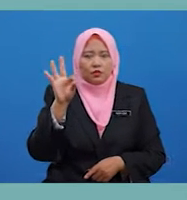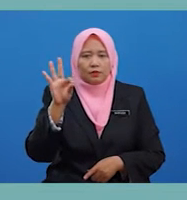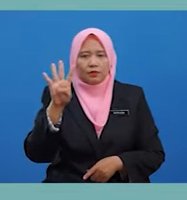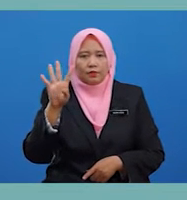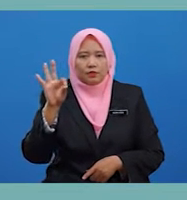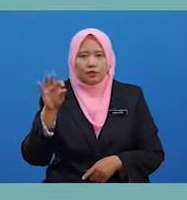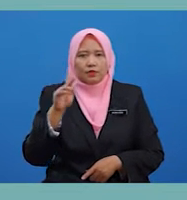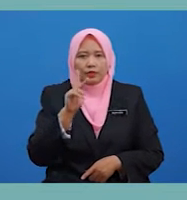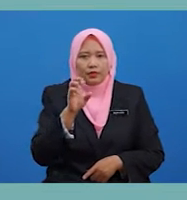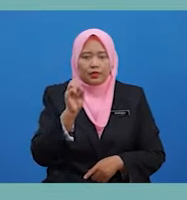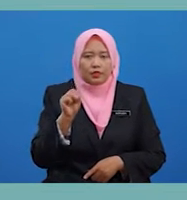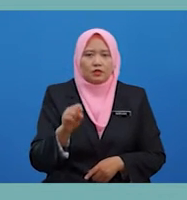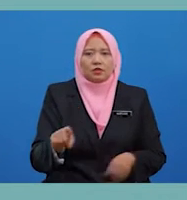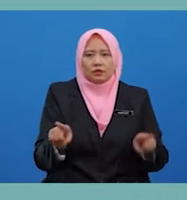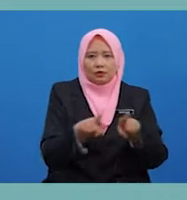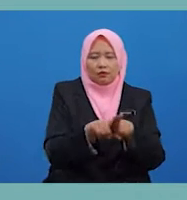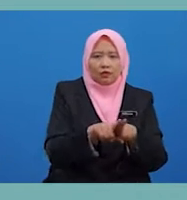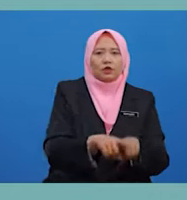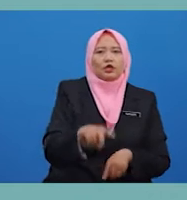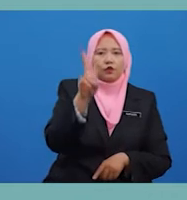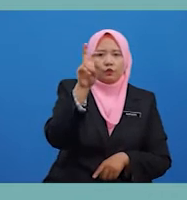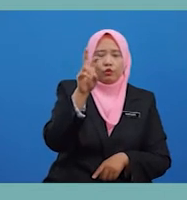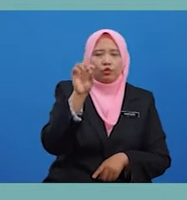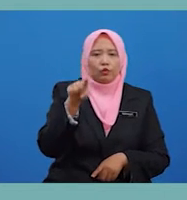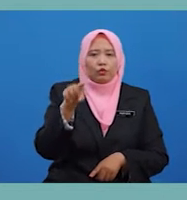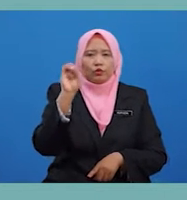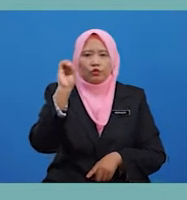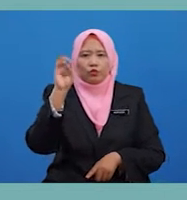20.05% daripada jumlah keseluruhan, iaitu